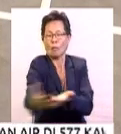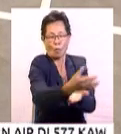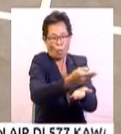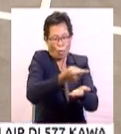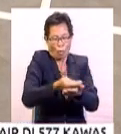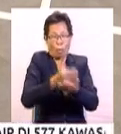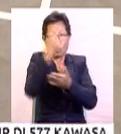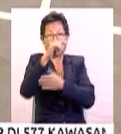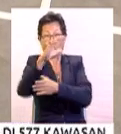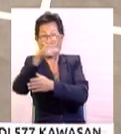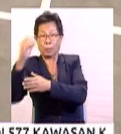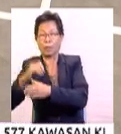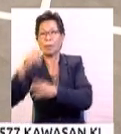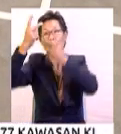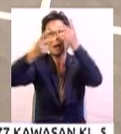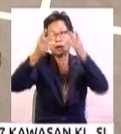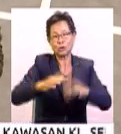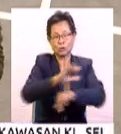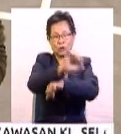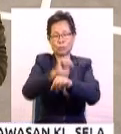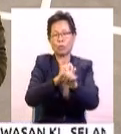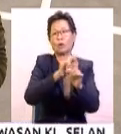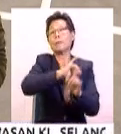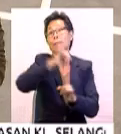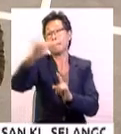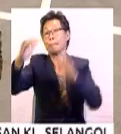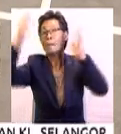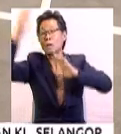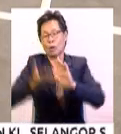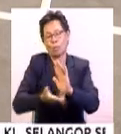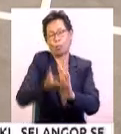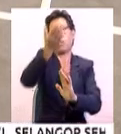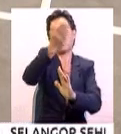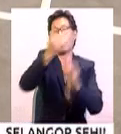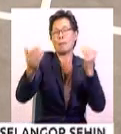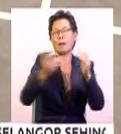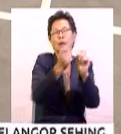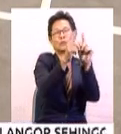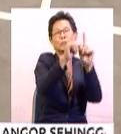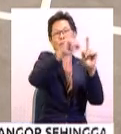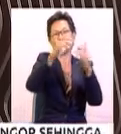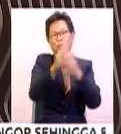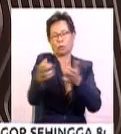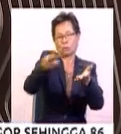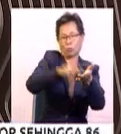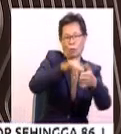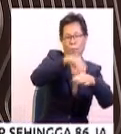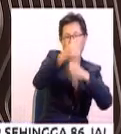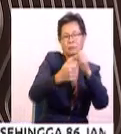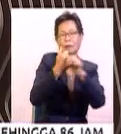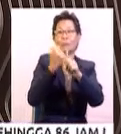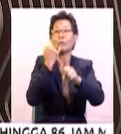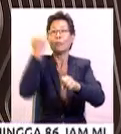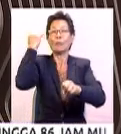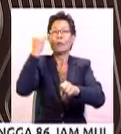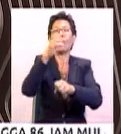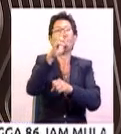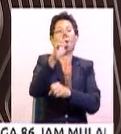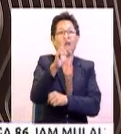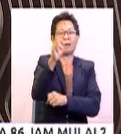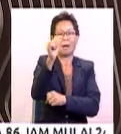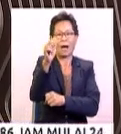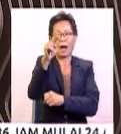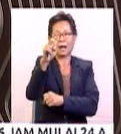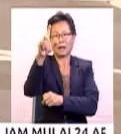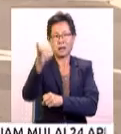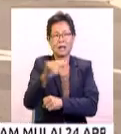berkenaan. Kehadiran pelancong Singapura ke Malaysia juga dijangka terus meningkat berbanding 11 juta pelancong yang direkodkan pada tahun lepas. Andy Reza Rohadian,